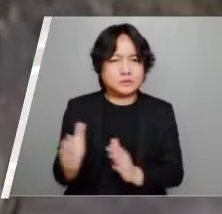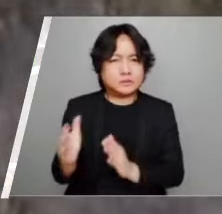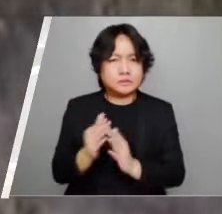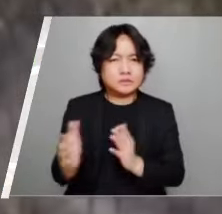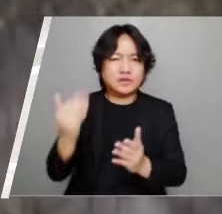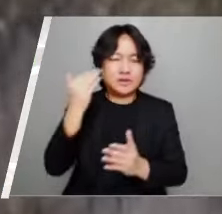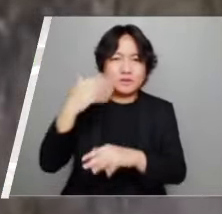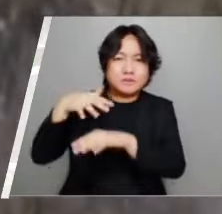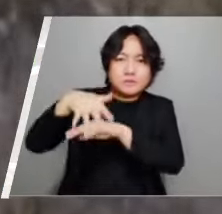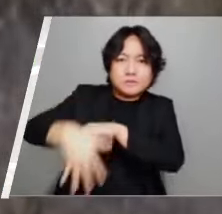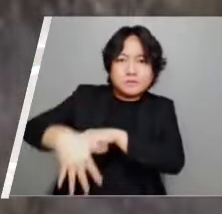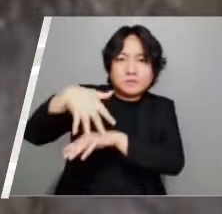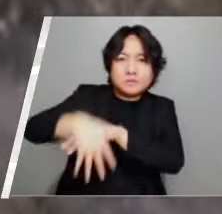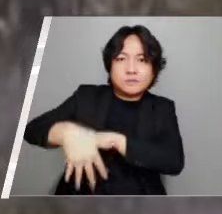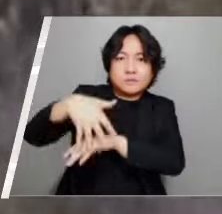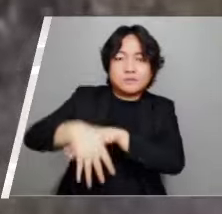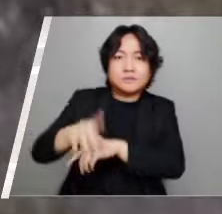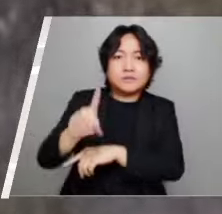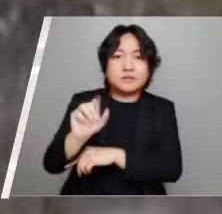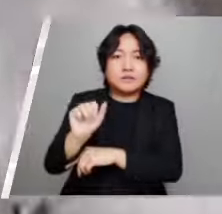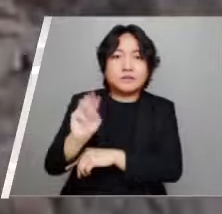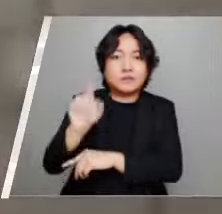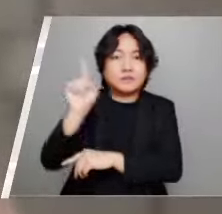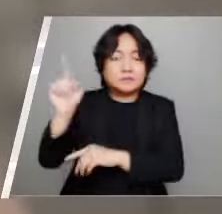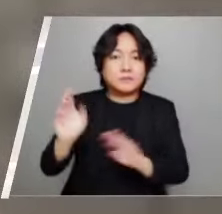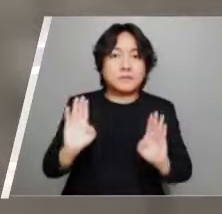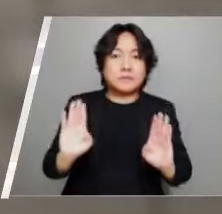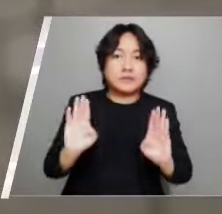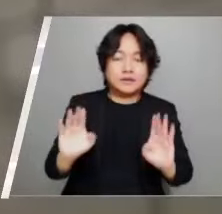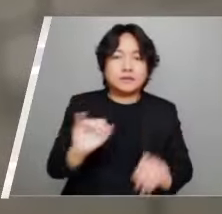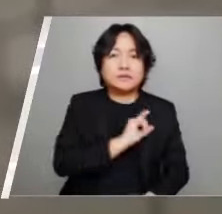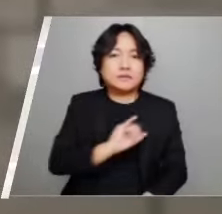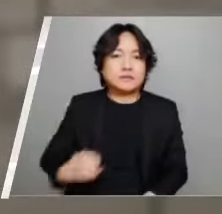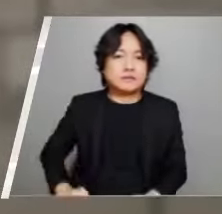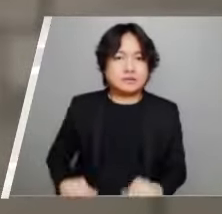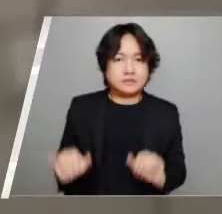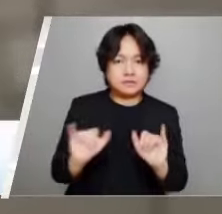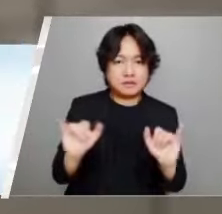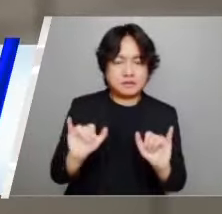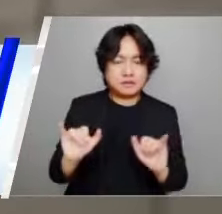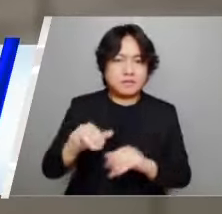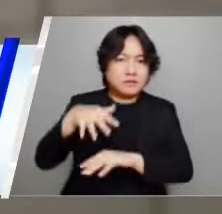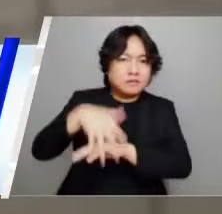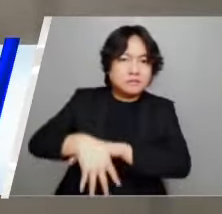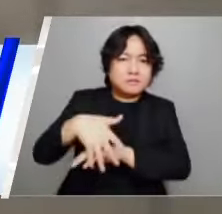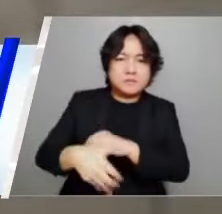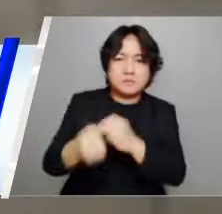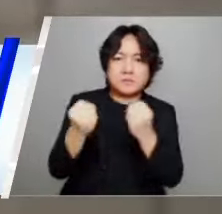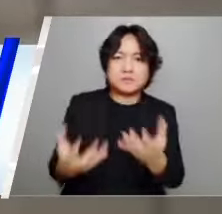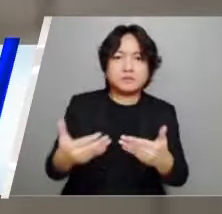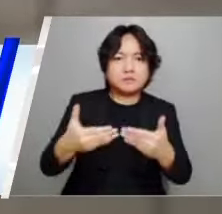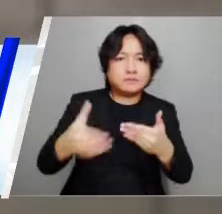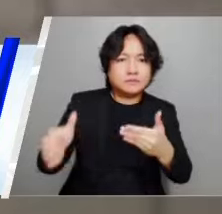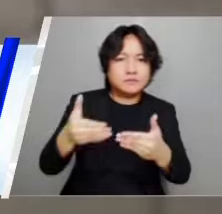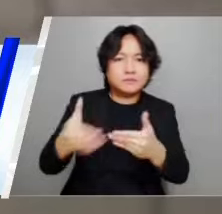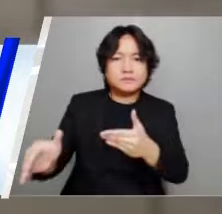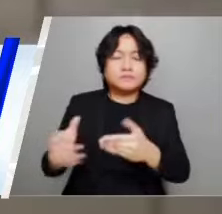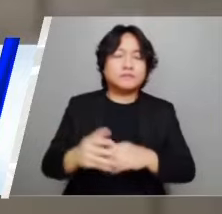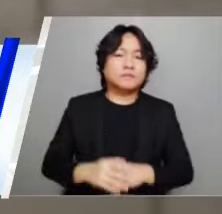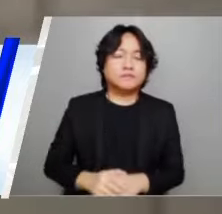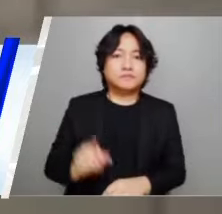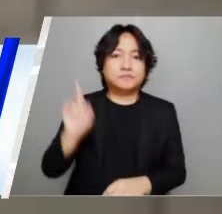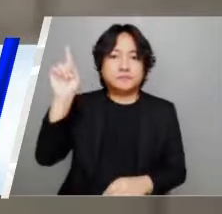at Binga Dam sa Benguet at Magat Dam sa Isabela. Unfortunately, mukhang may padating na naman. Kaya't paghanda natin ng